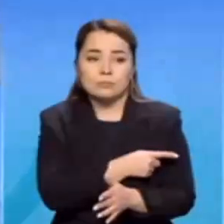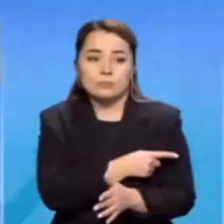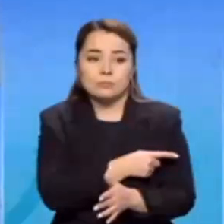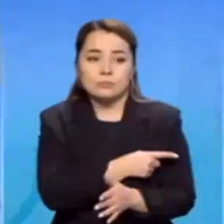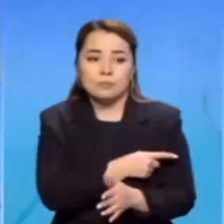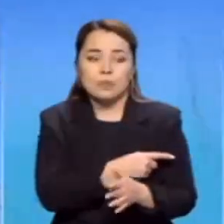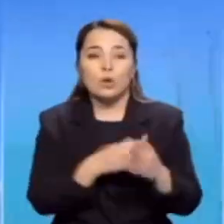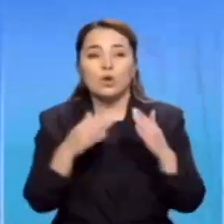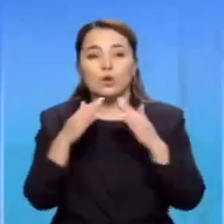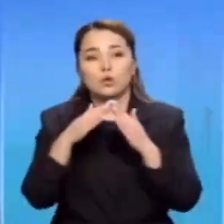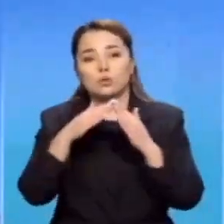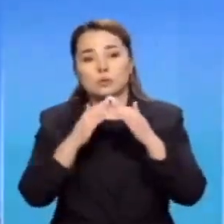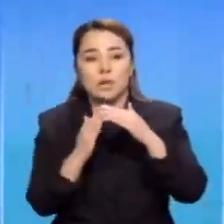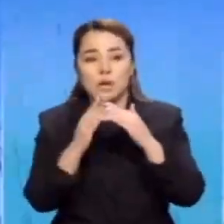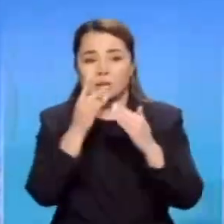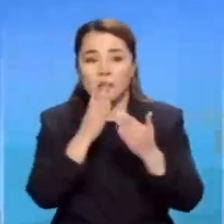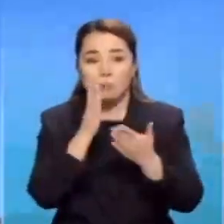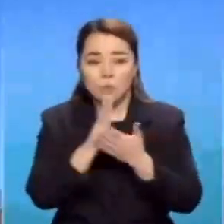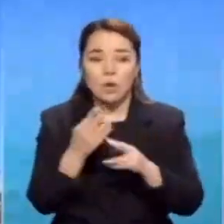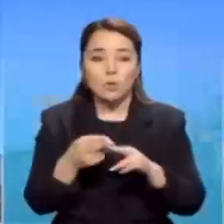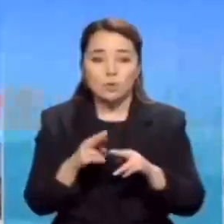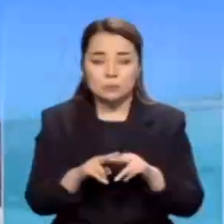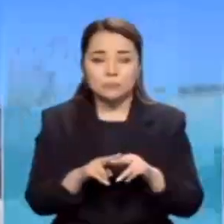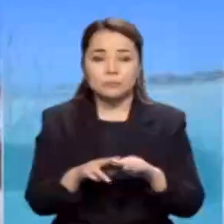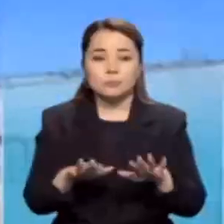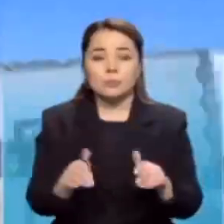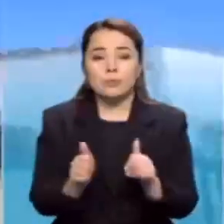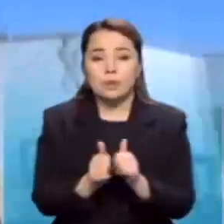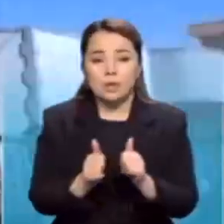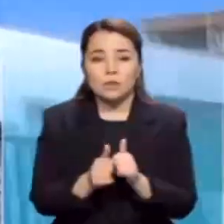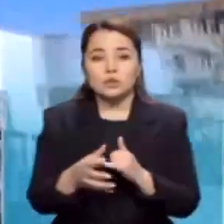қисайтып жіберген. Одан ректе